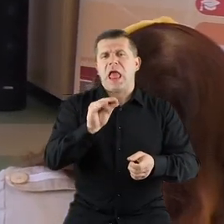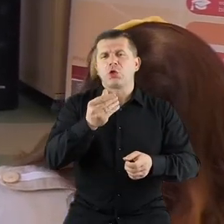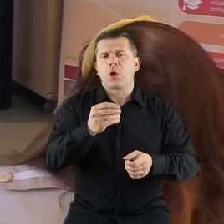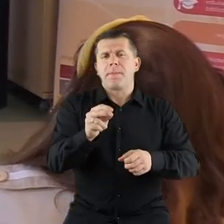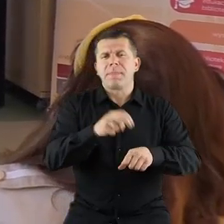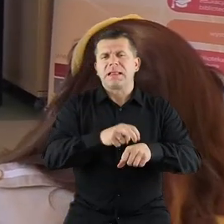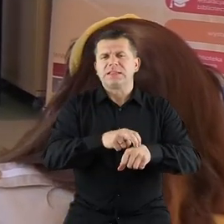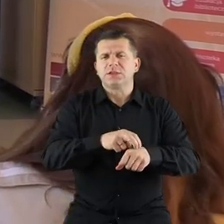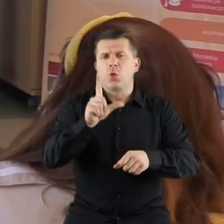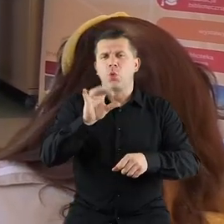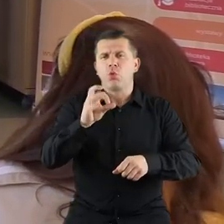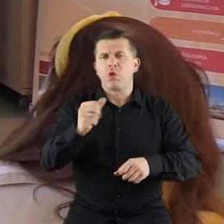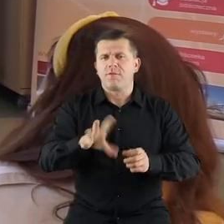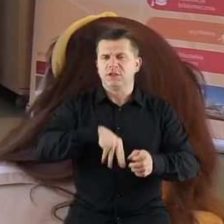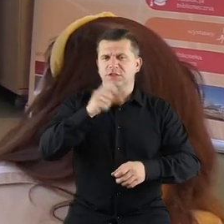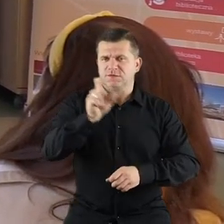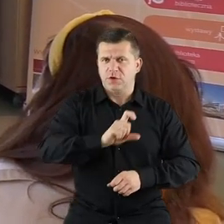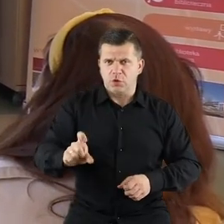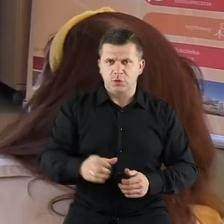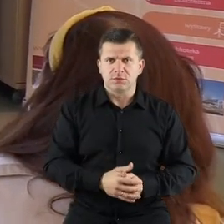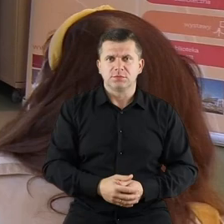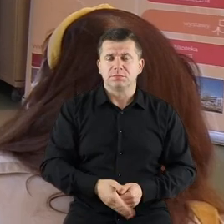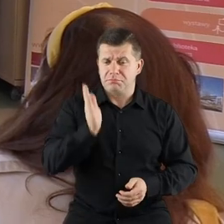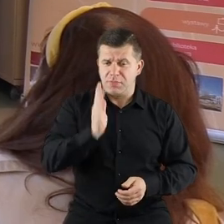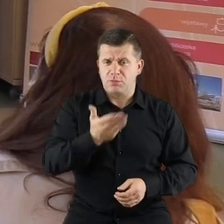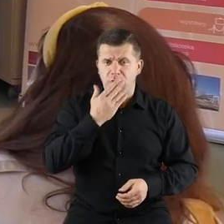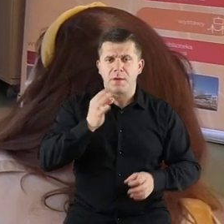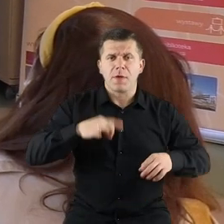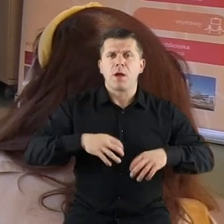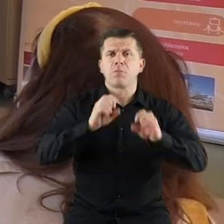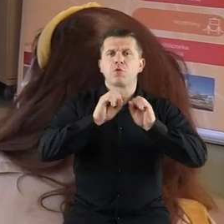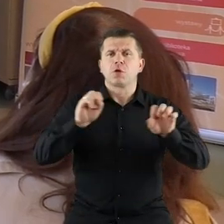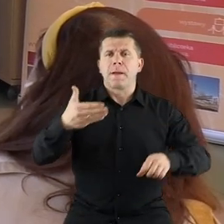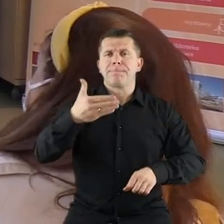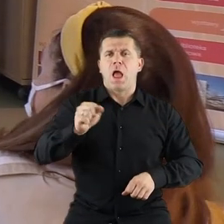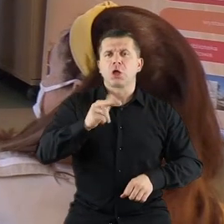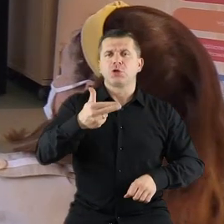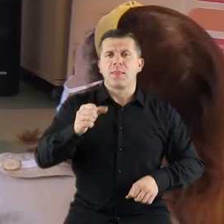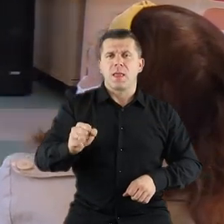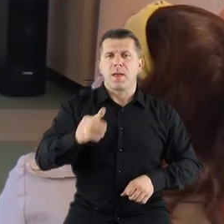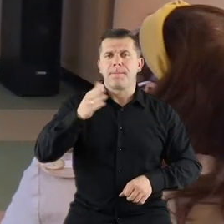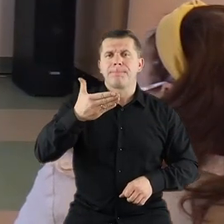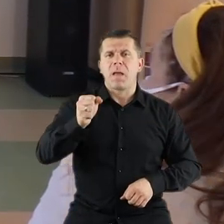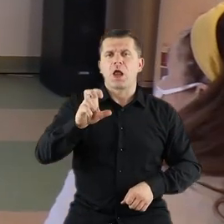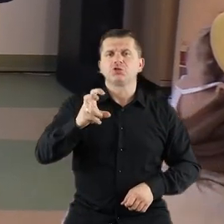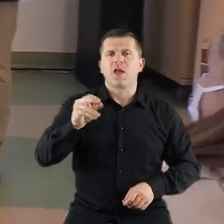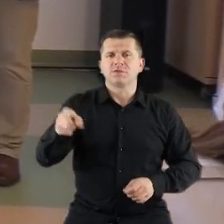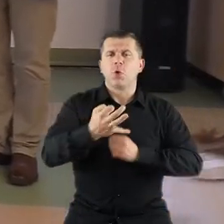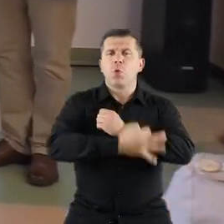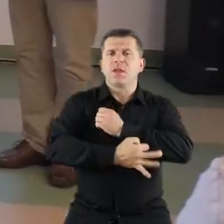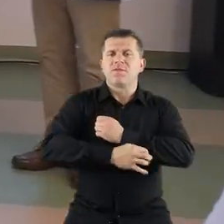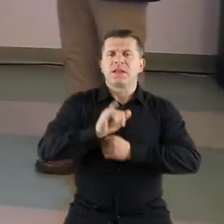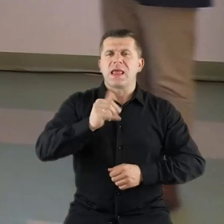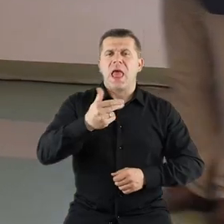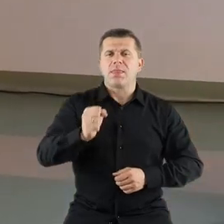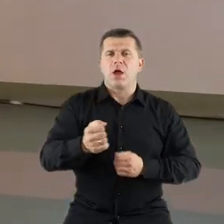o etno medycynie Świętokrzyskiej będzie mówić pani poseł Marzena Marczewska z Uniwersytetu Jana Kochanowskiego